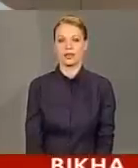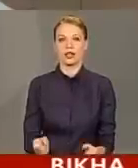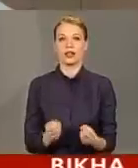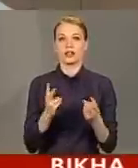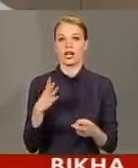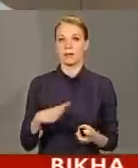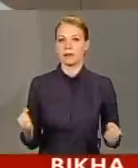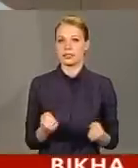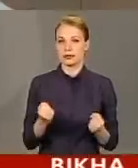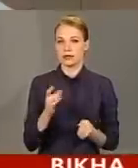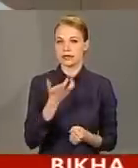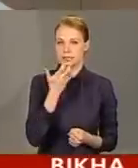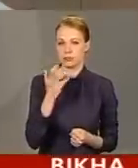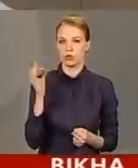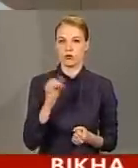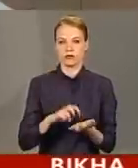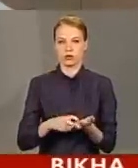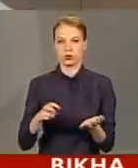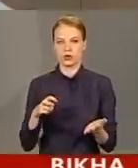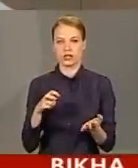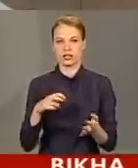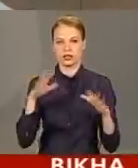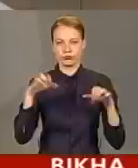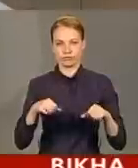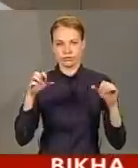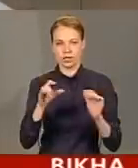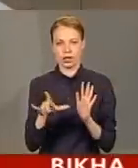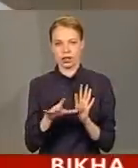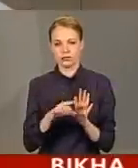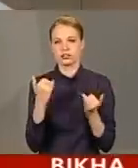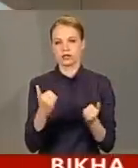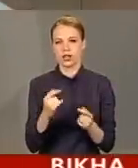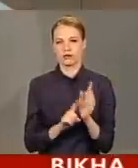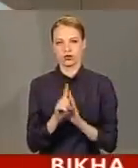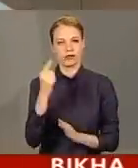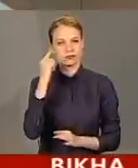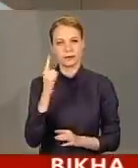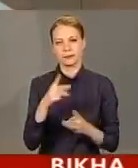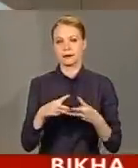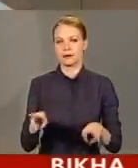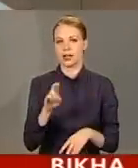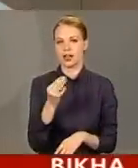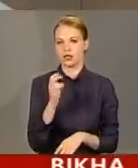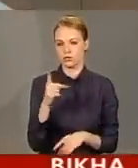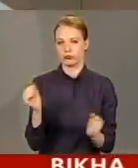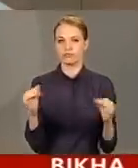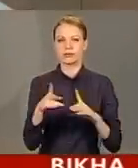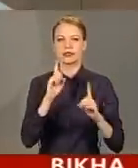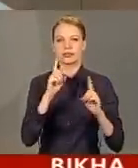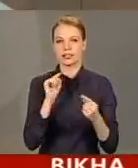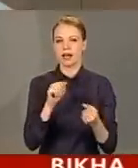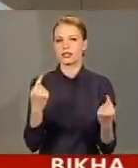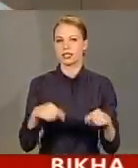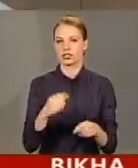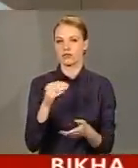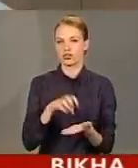Як перезимувати з теплом і уникнути віялових вимкнень електроенергії? Нині заходився думати прем'єр Яценюк. Він скликав засідання